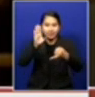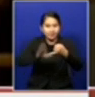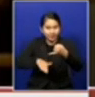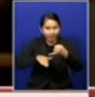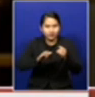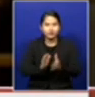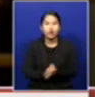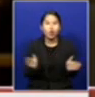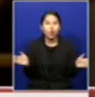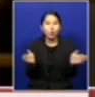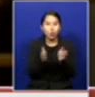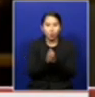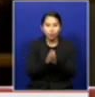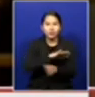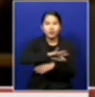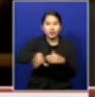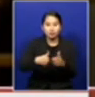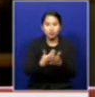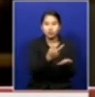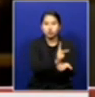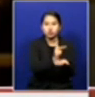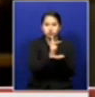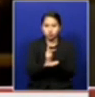อยู่ 4.2 ล้านล้าน